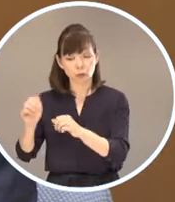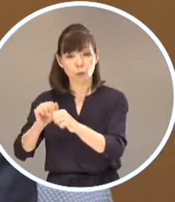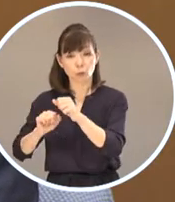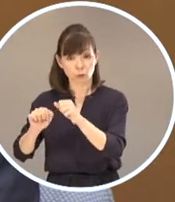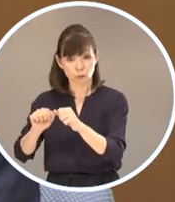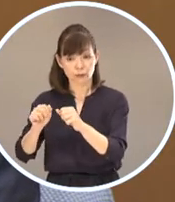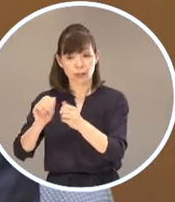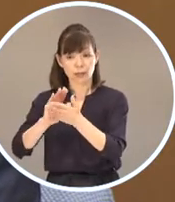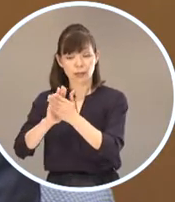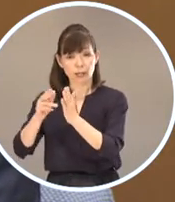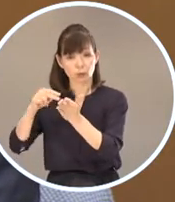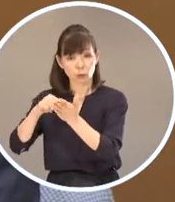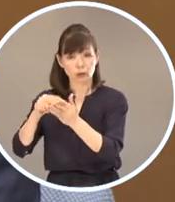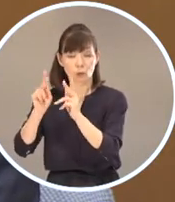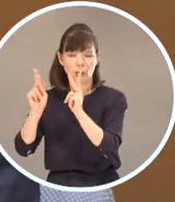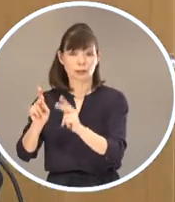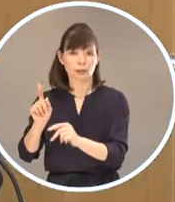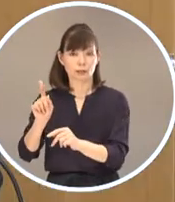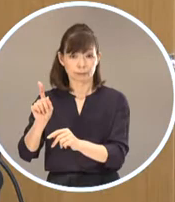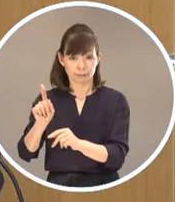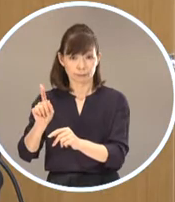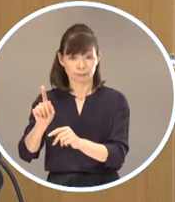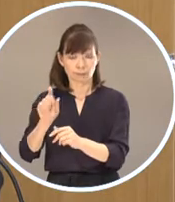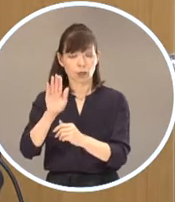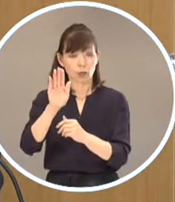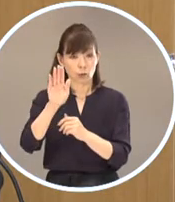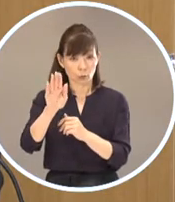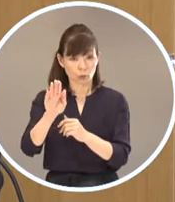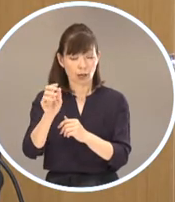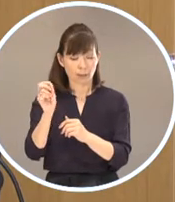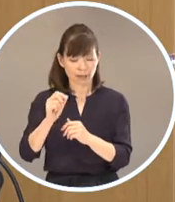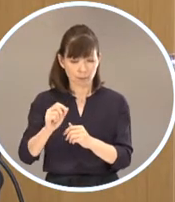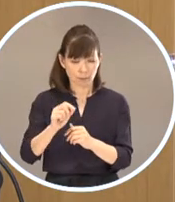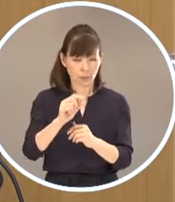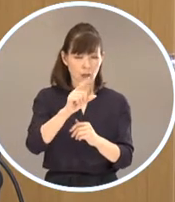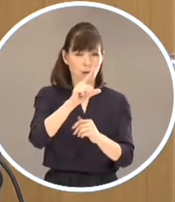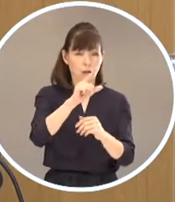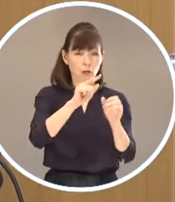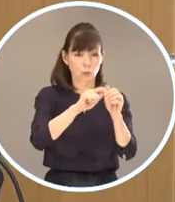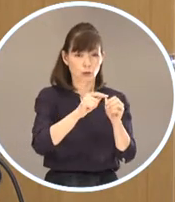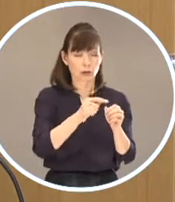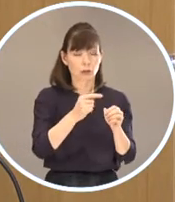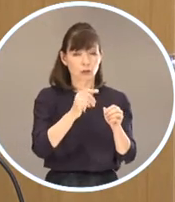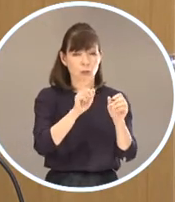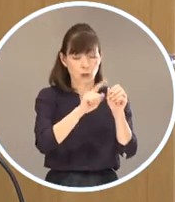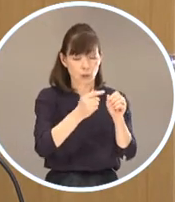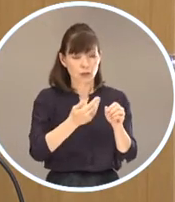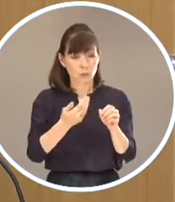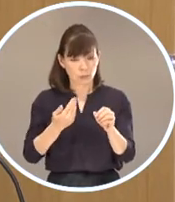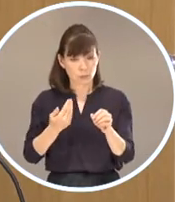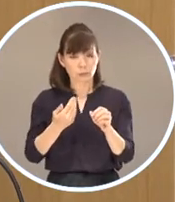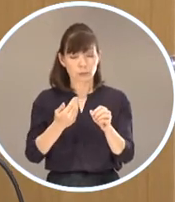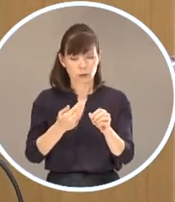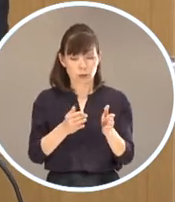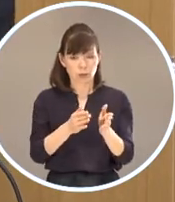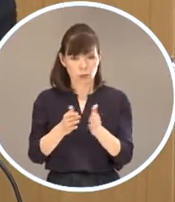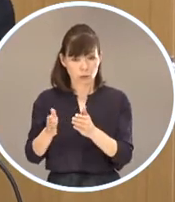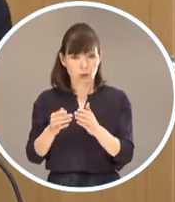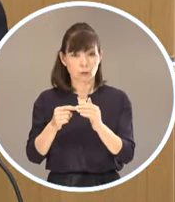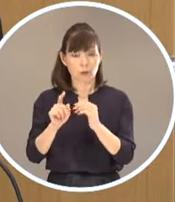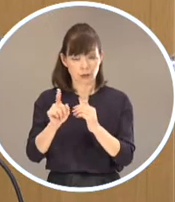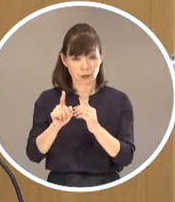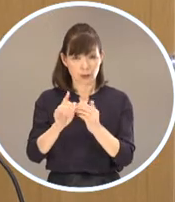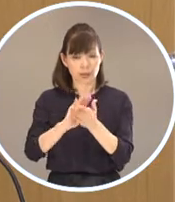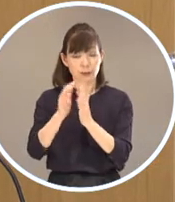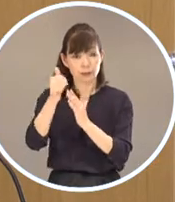て県として何を課題として捉え、今後第5波が来た時に向けてどう備えていかれるのか、知事のご所見